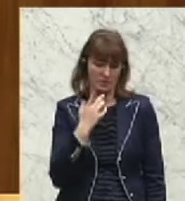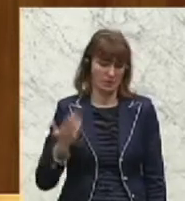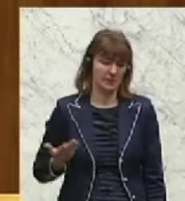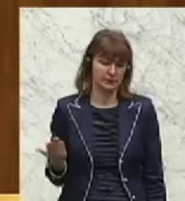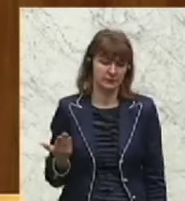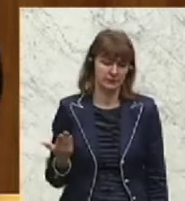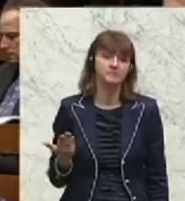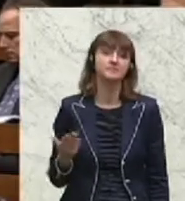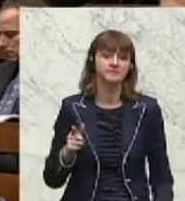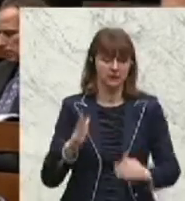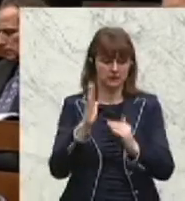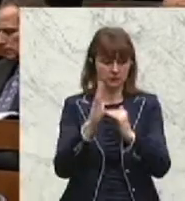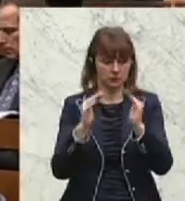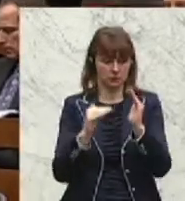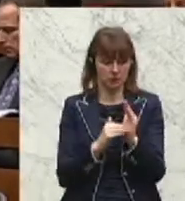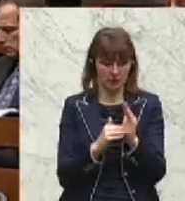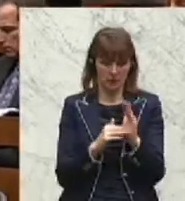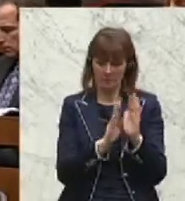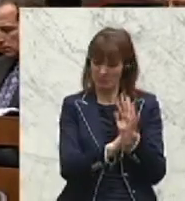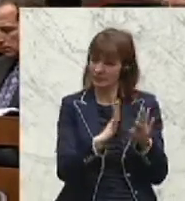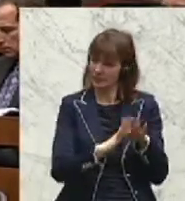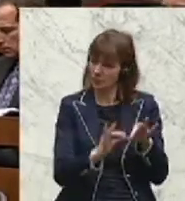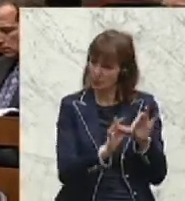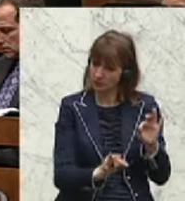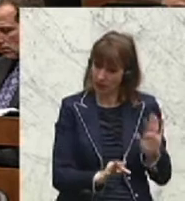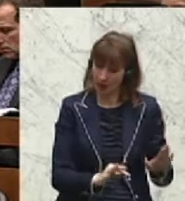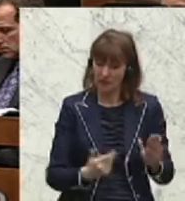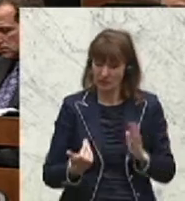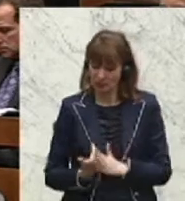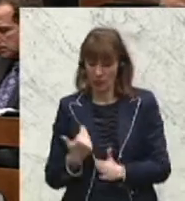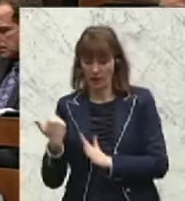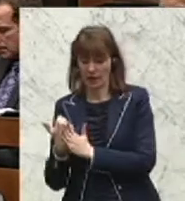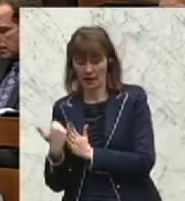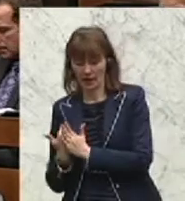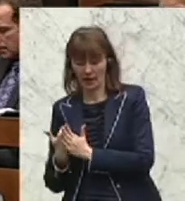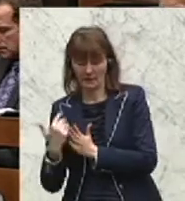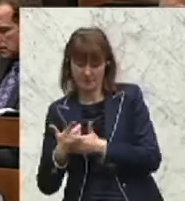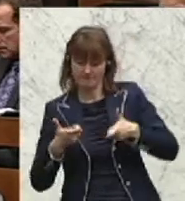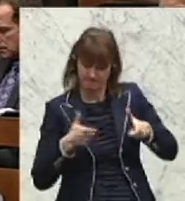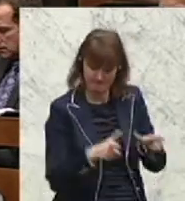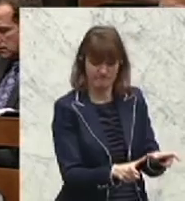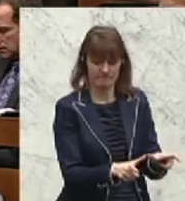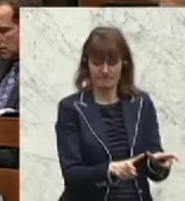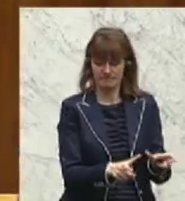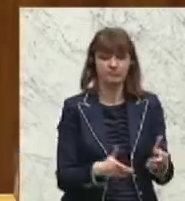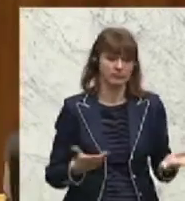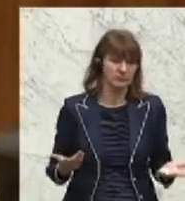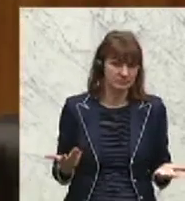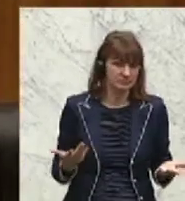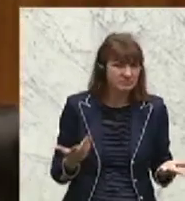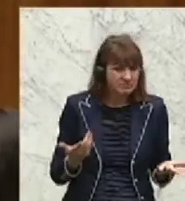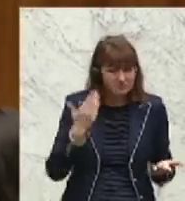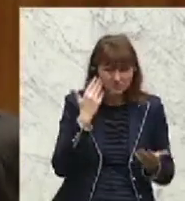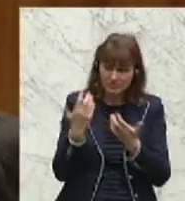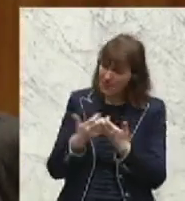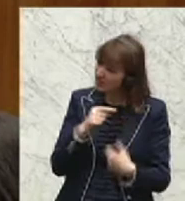Also wird es jetzt genau darum gehen, das System Niederösterreich mit diesen neuen Regeln auch wirklich zu verhindern. Was ist dort passiert? Erklären Sie uns das.